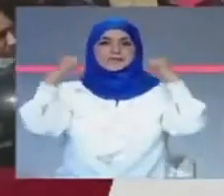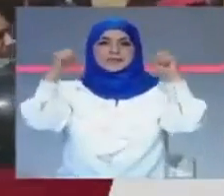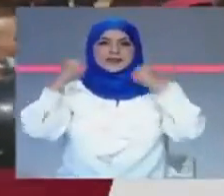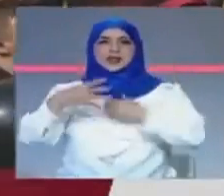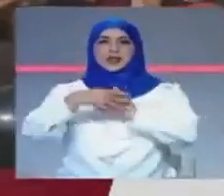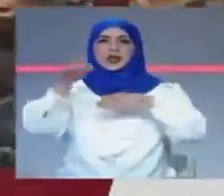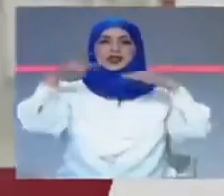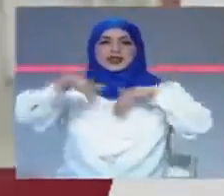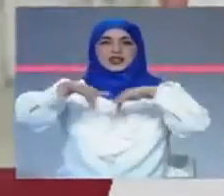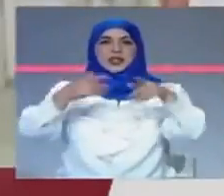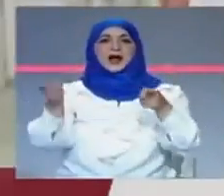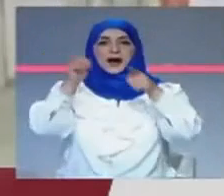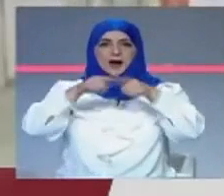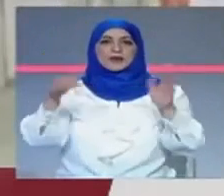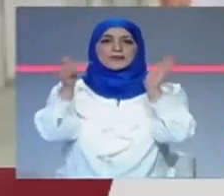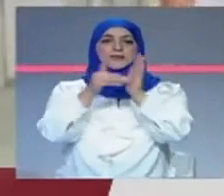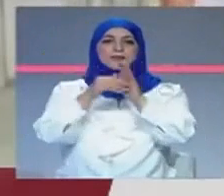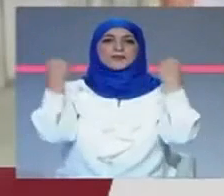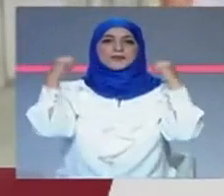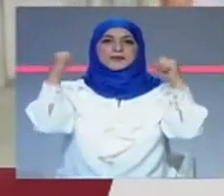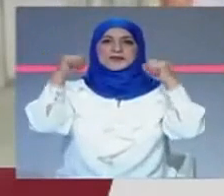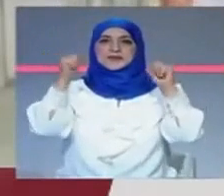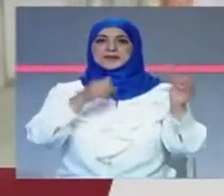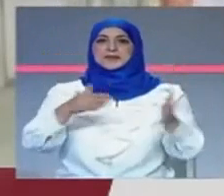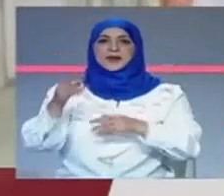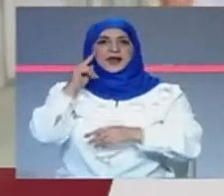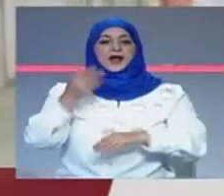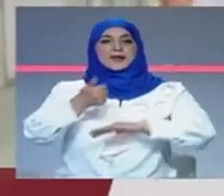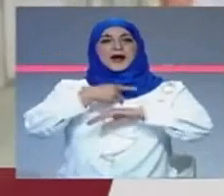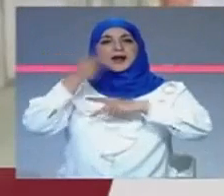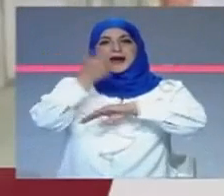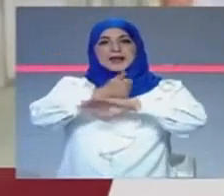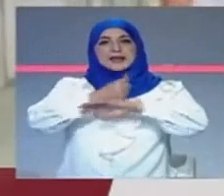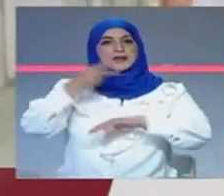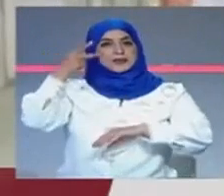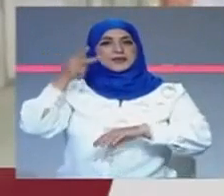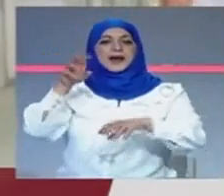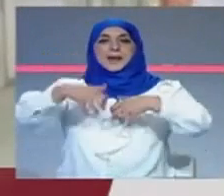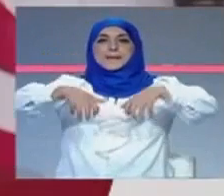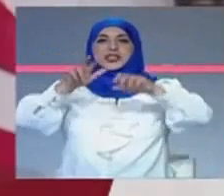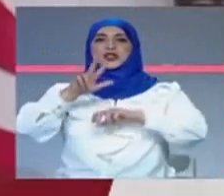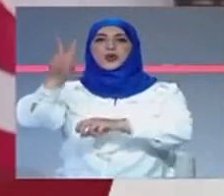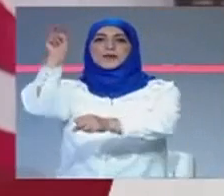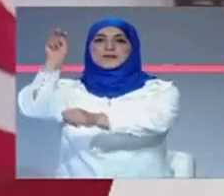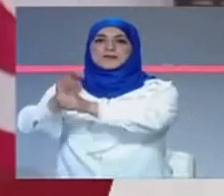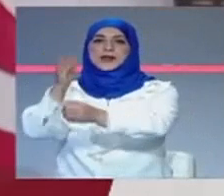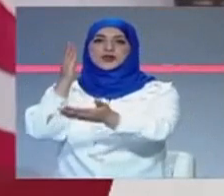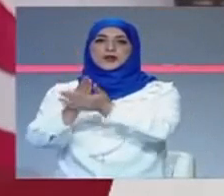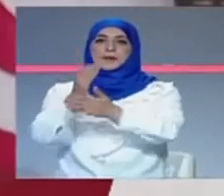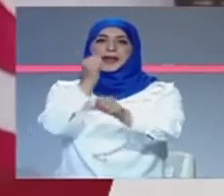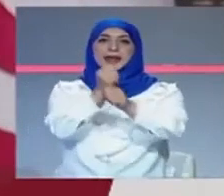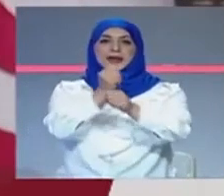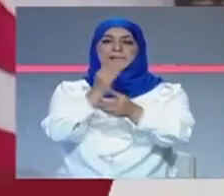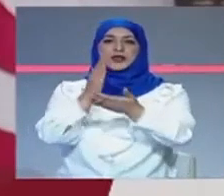الشارع من جديد وقرارات رئيس الجمهوريه قيس سعيد بتجميد عمل مجلس نواب الشعب وانهاء عمل